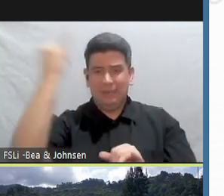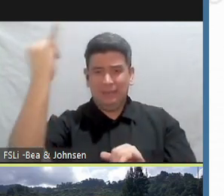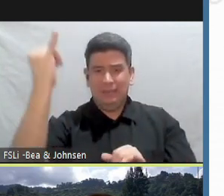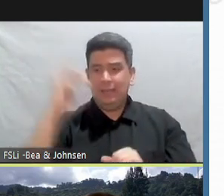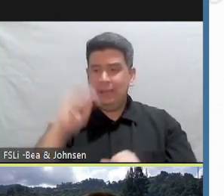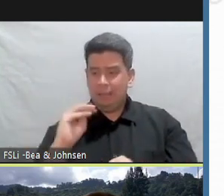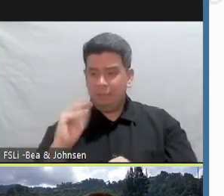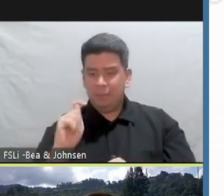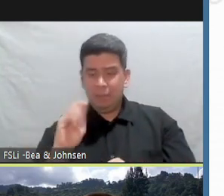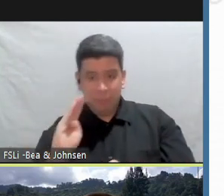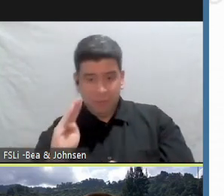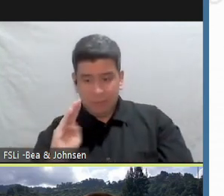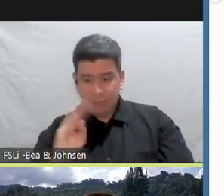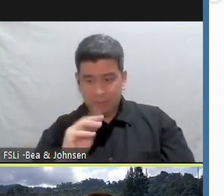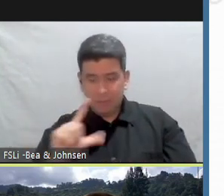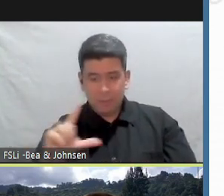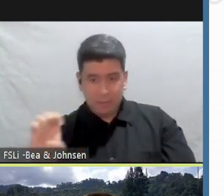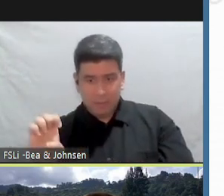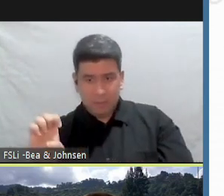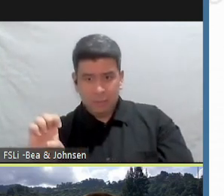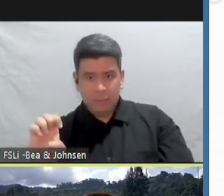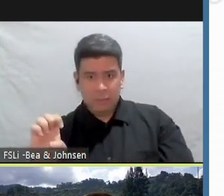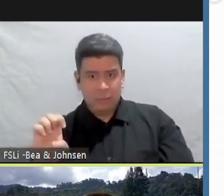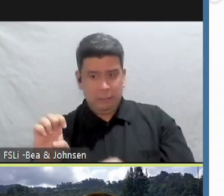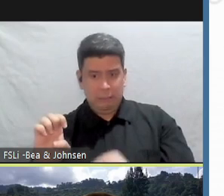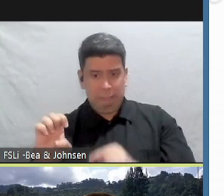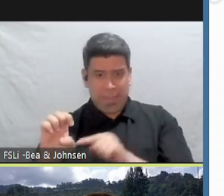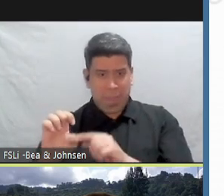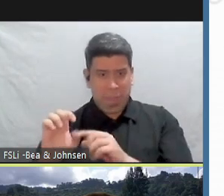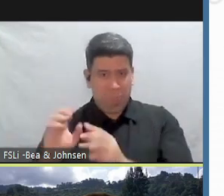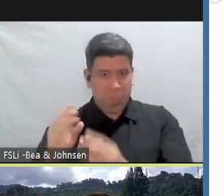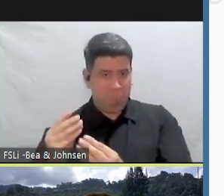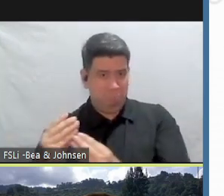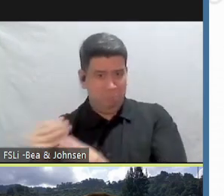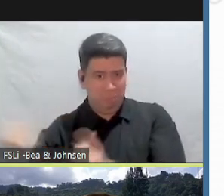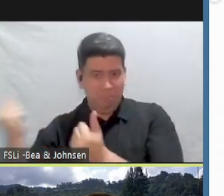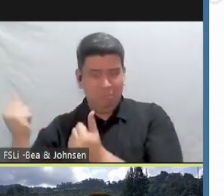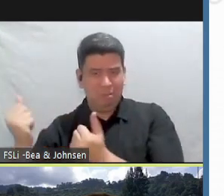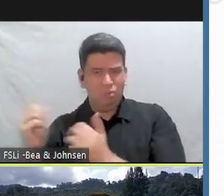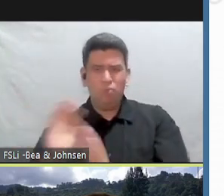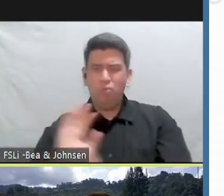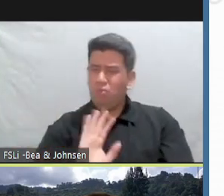teachers mismo ay masama ang loob nila na tatanggalin.